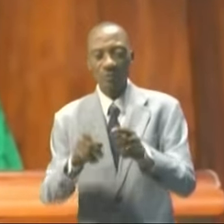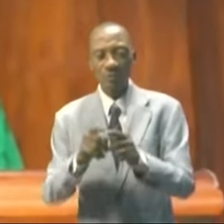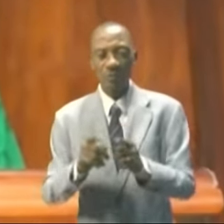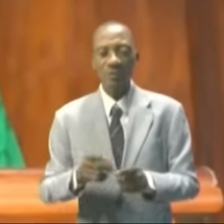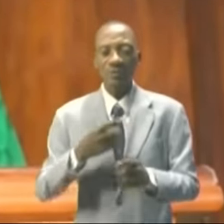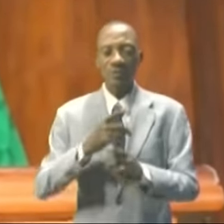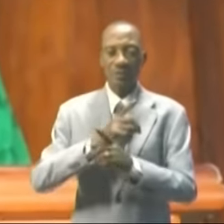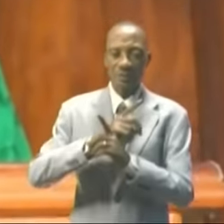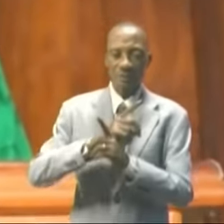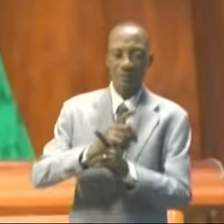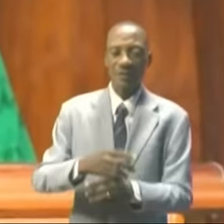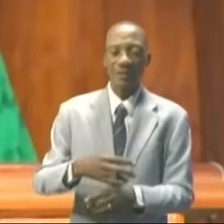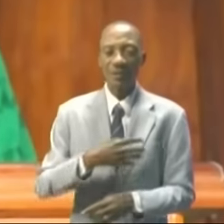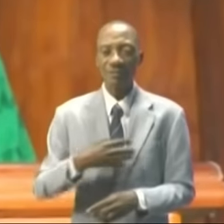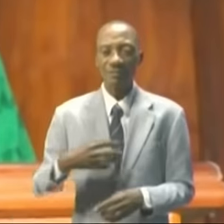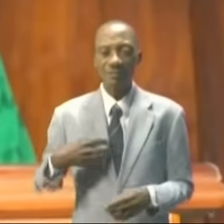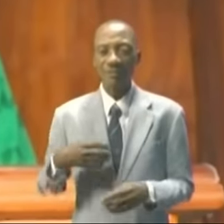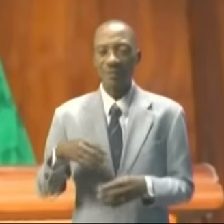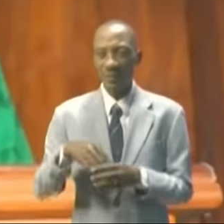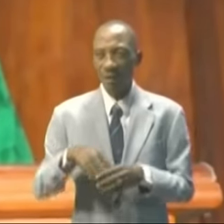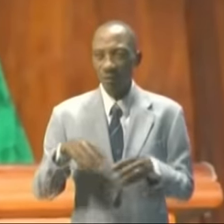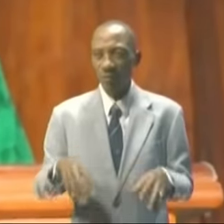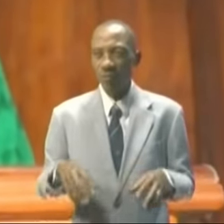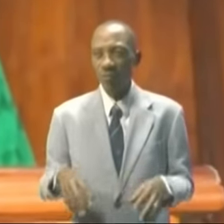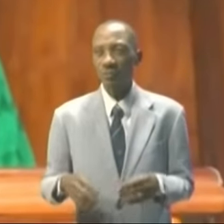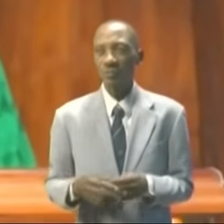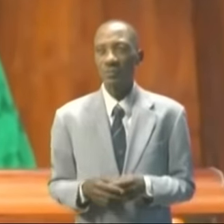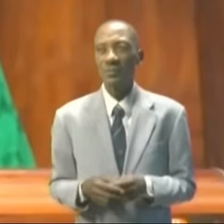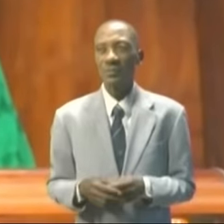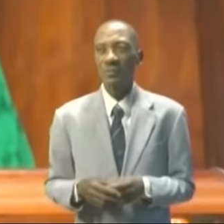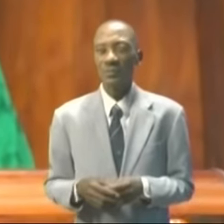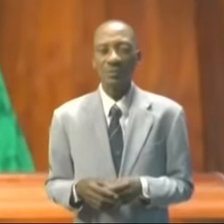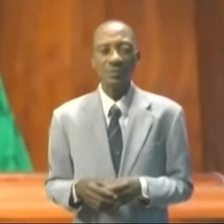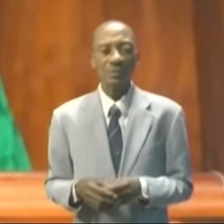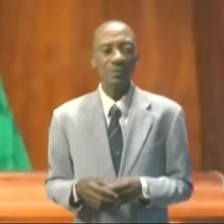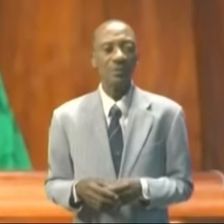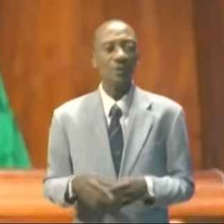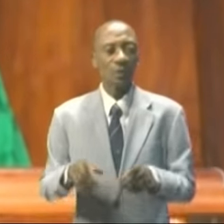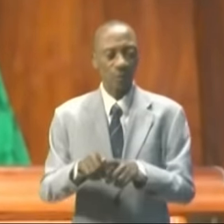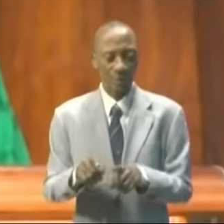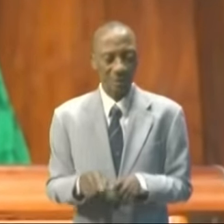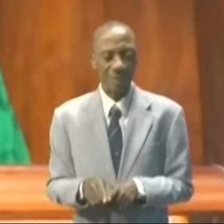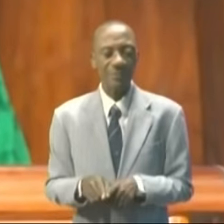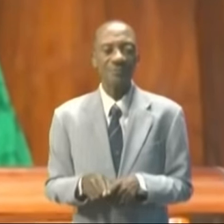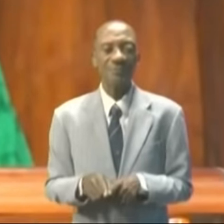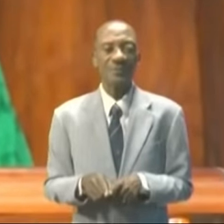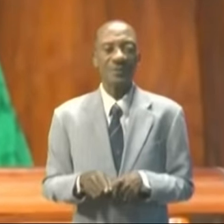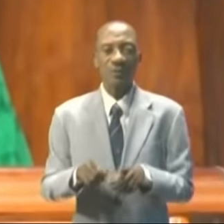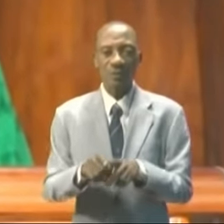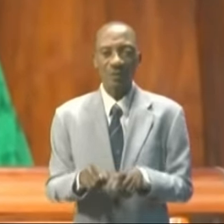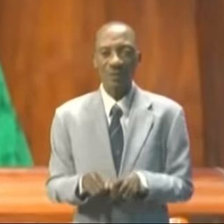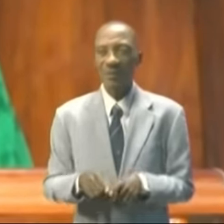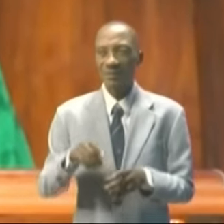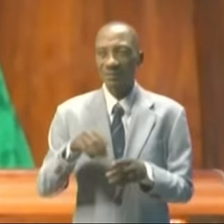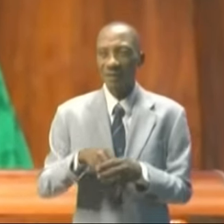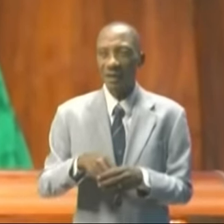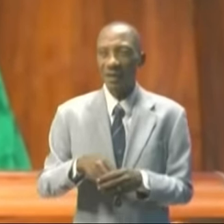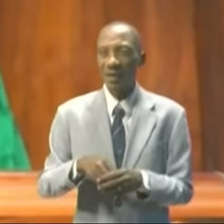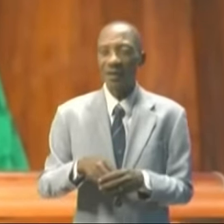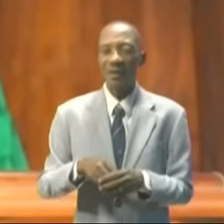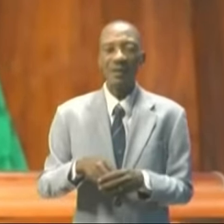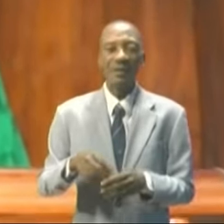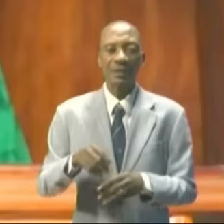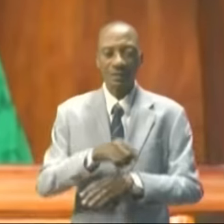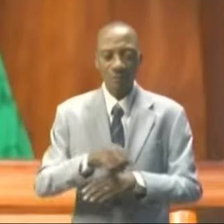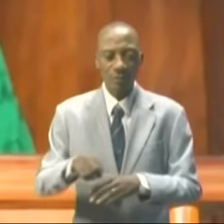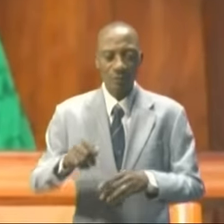mutualisés et les acteurs bien formés, y compris à travers le mentorat, et pour plus d'inclusivité à travers